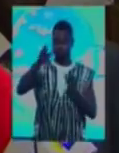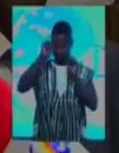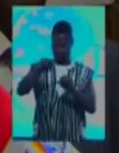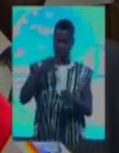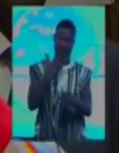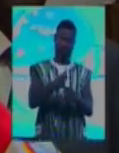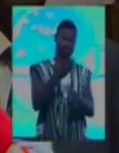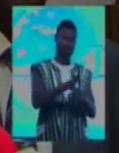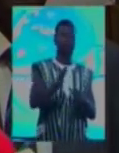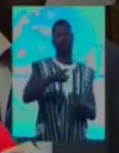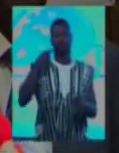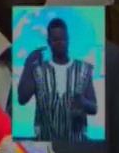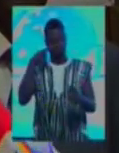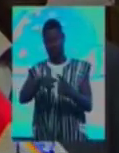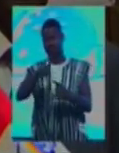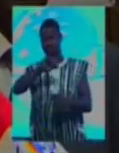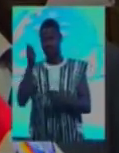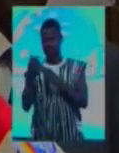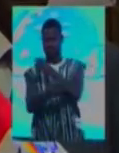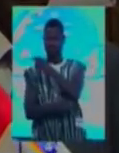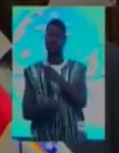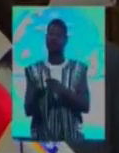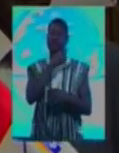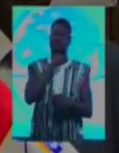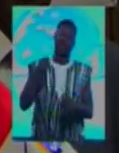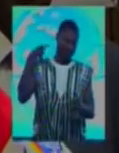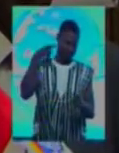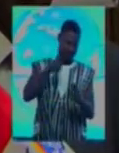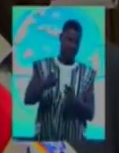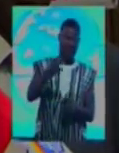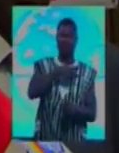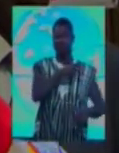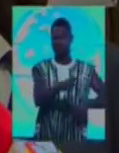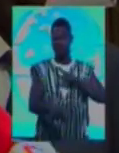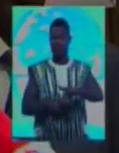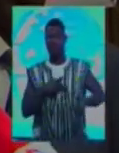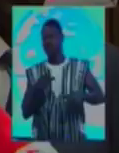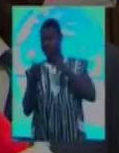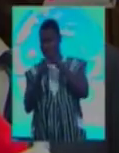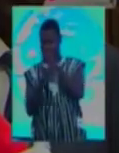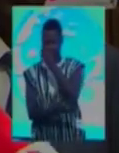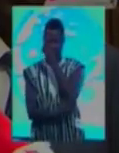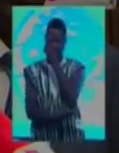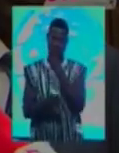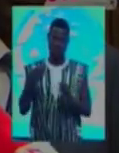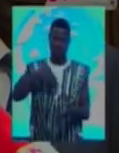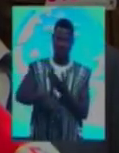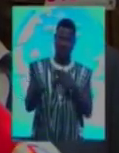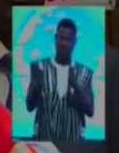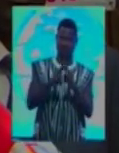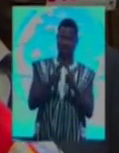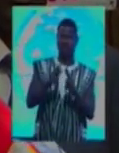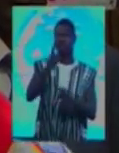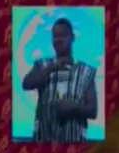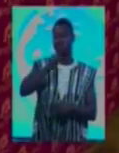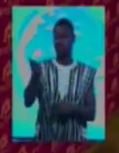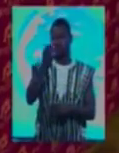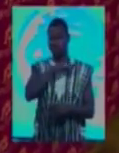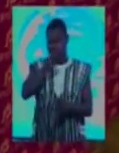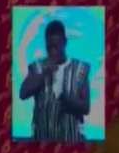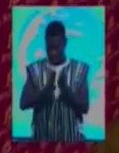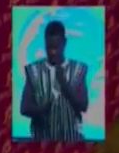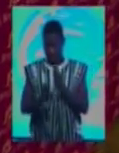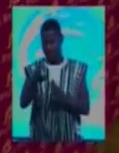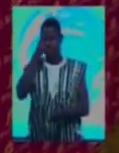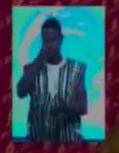dispatcher vers d'autres régions, vers les populations pauvres, surtout en milieu rural, et faire de telle sorte que nous puissions baisser donc le coût du